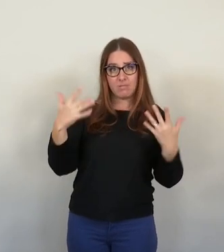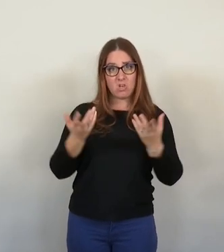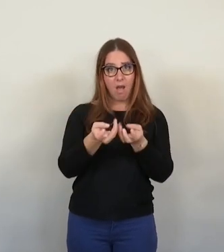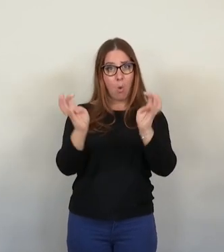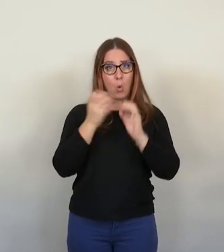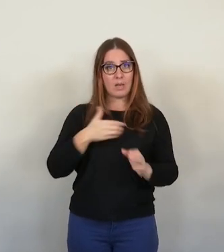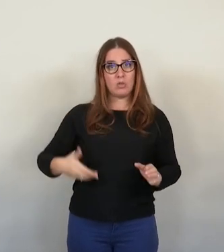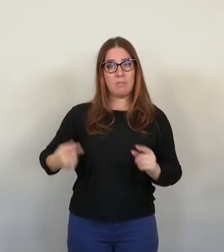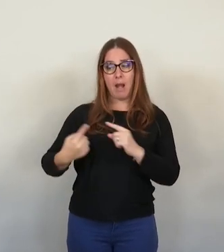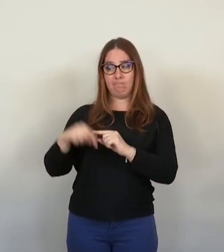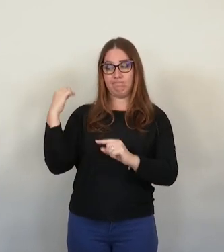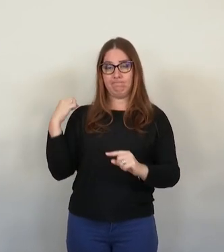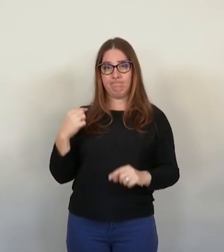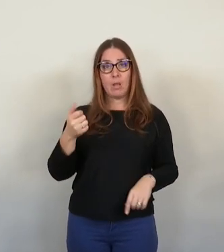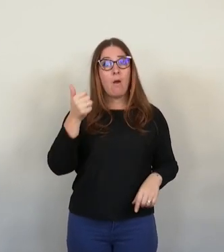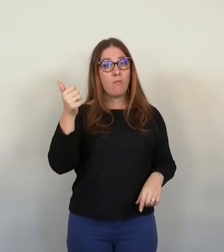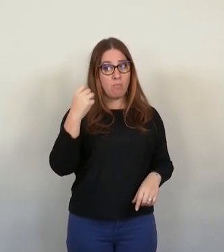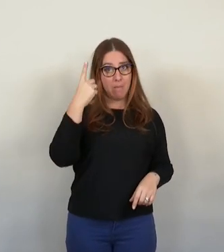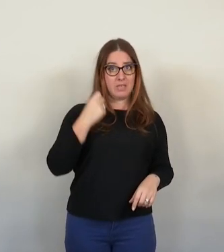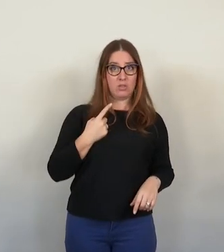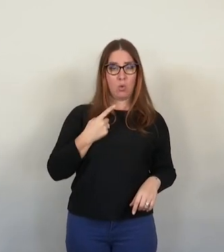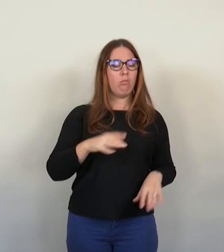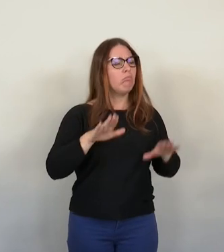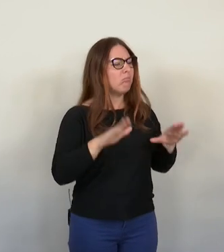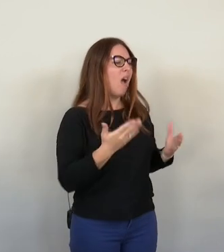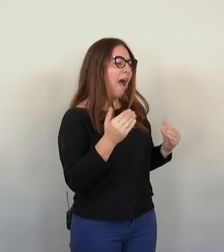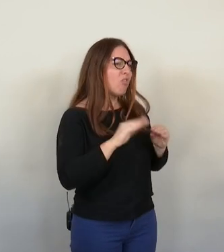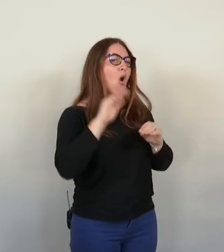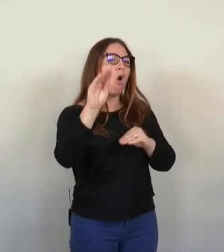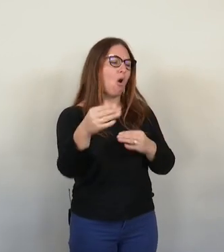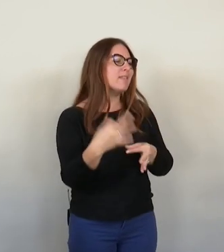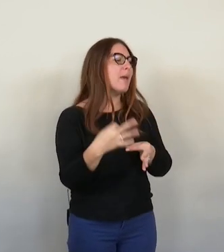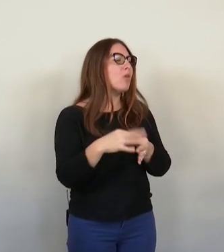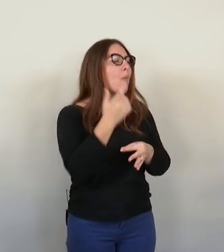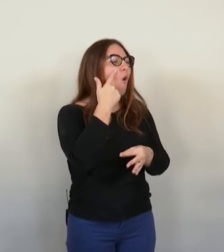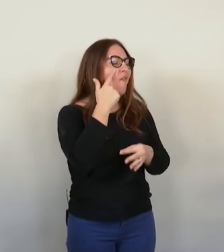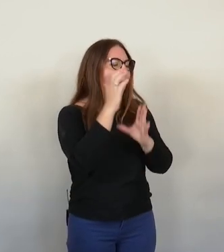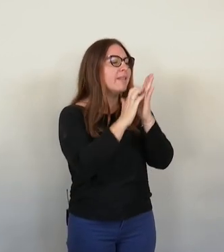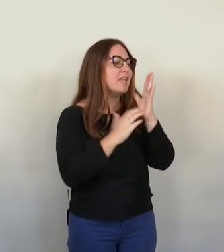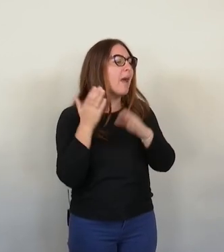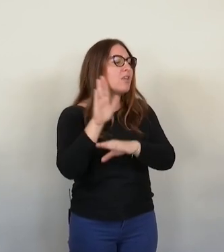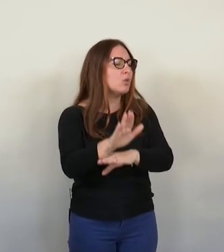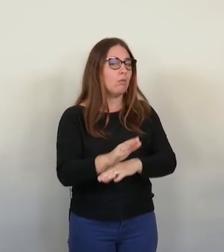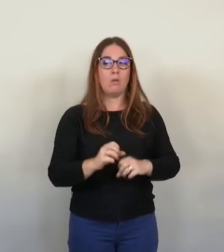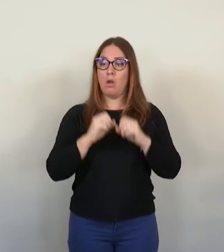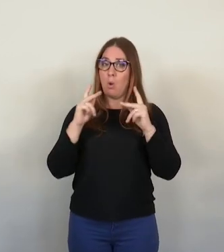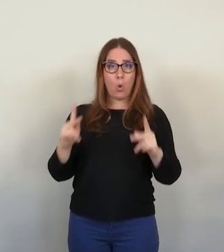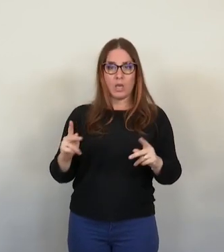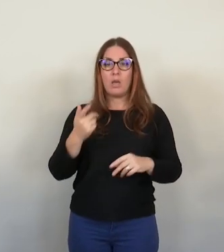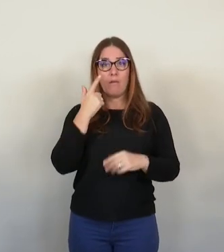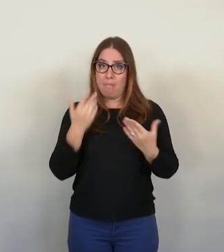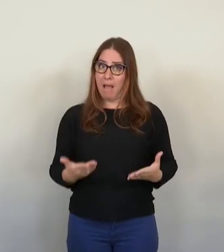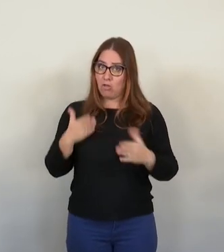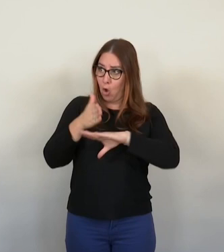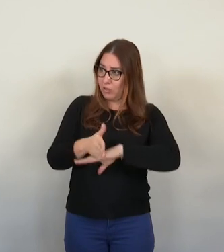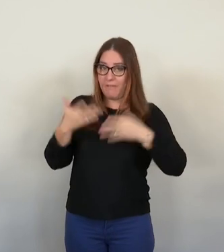conseil municipal et vous m'aviez alors demandé d'attendre jusqu'à la rentrée et la présentation de ces délibérations la rentrée nous y sommes les délibérations